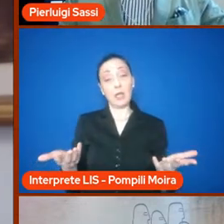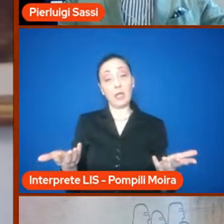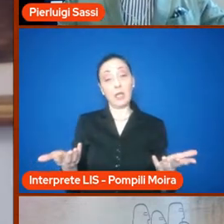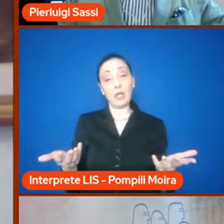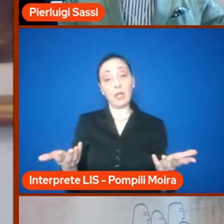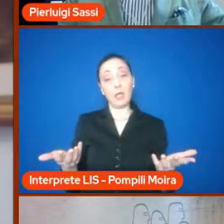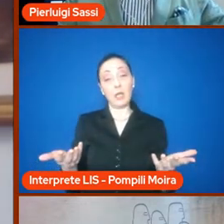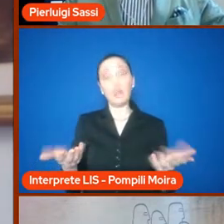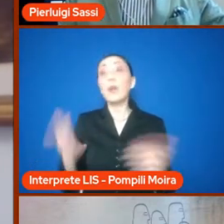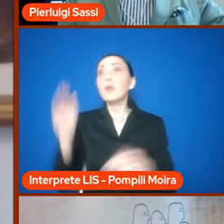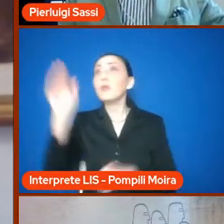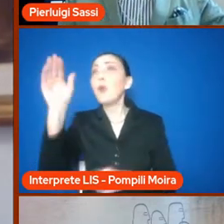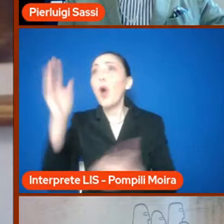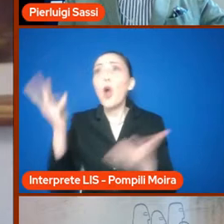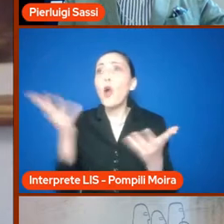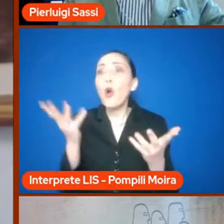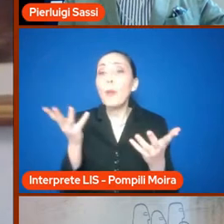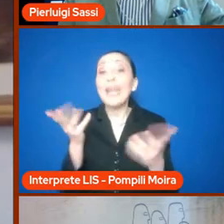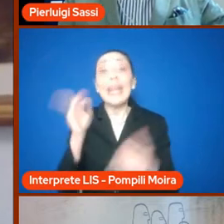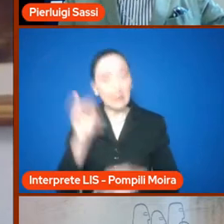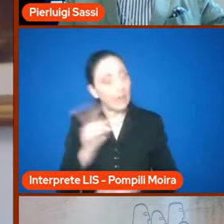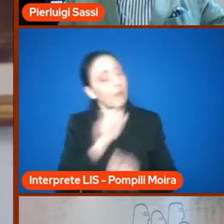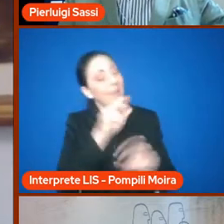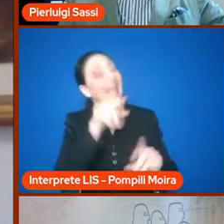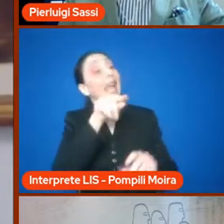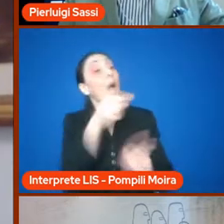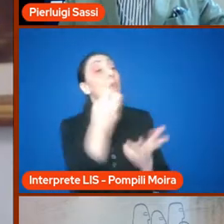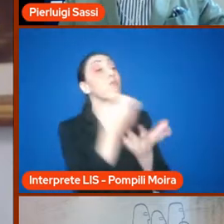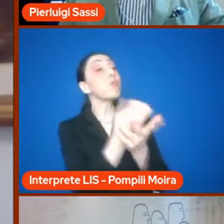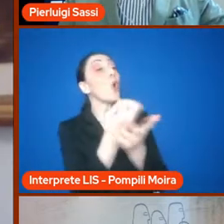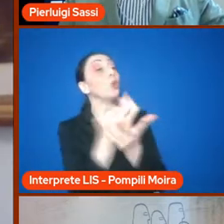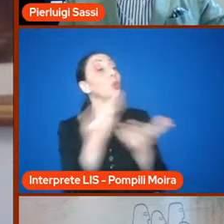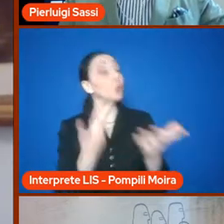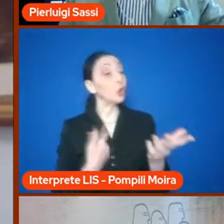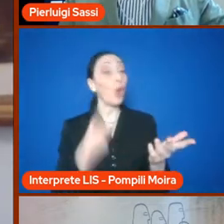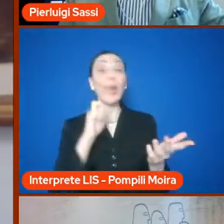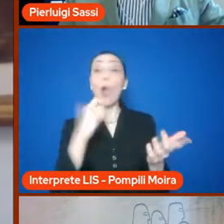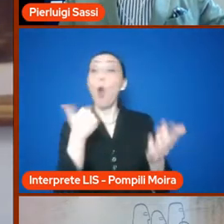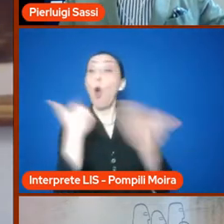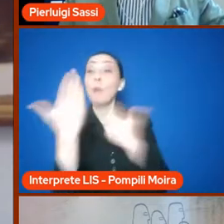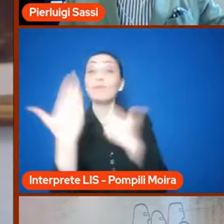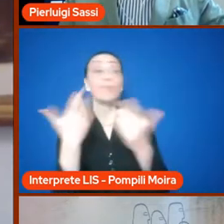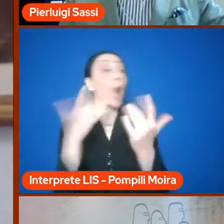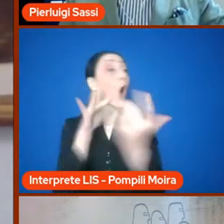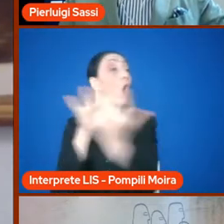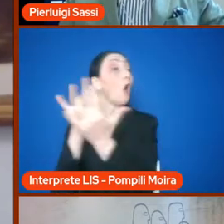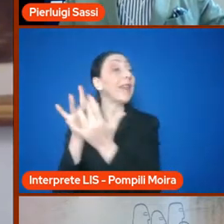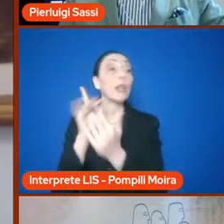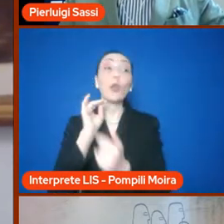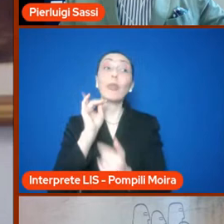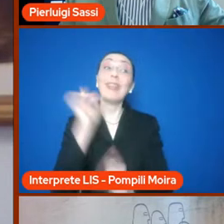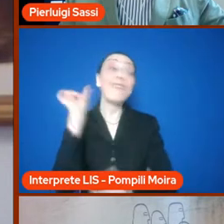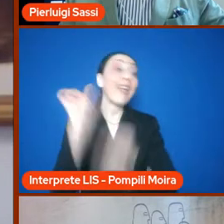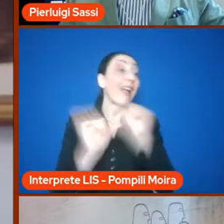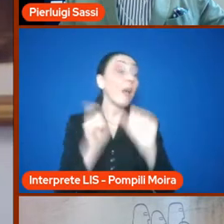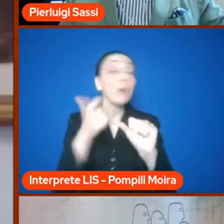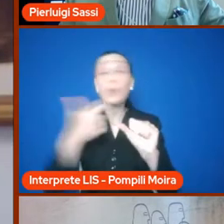bisogna cambiare il modo di produrre, il modo di relazionarsi, il modo, perché quello di prima era